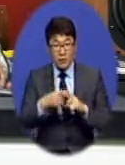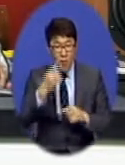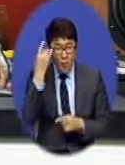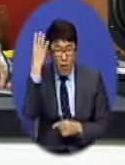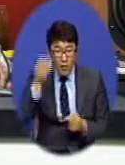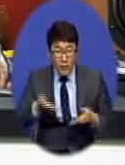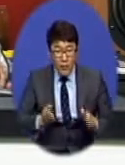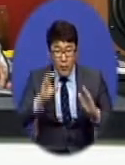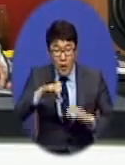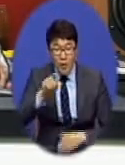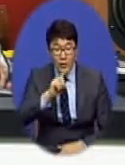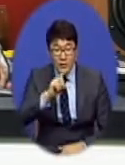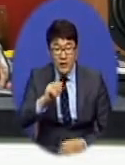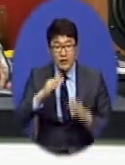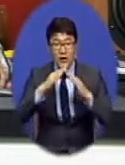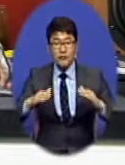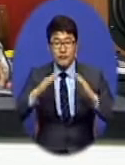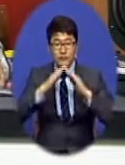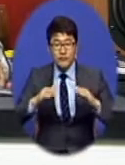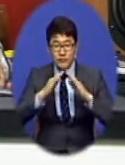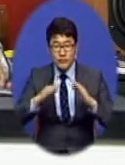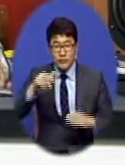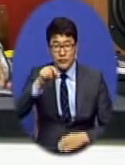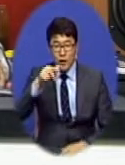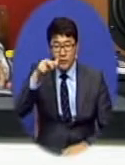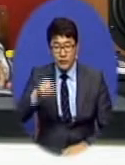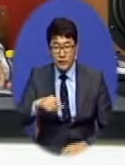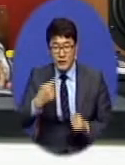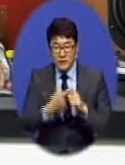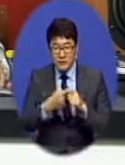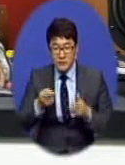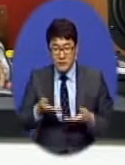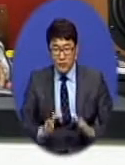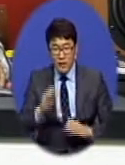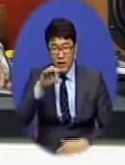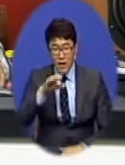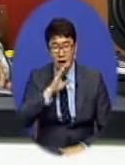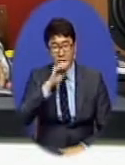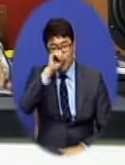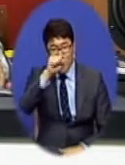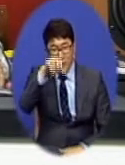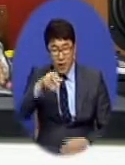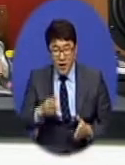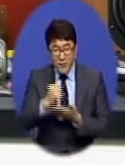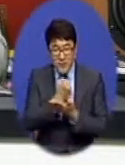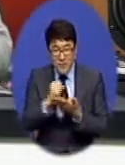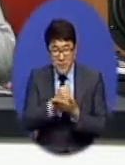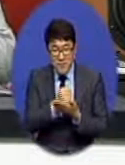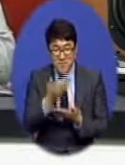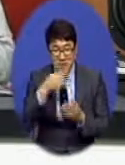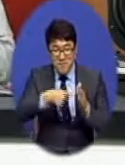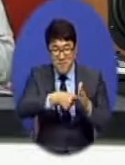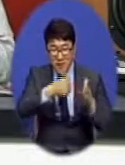고향은 어디셨나요? 어디서 태어나셨어요? 전주예요. 전라북도 전주. 네. 아, 좋은 데 태어나셨네. 전주, 비빔밥에.